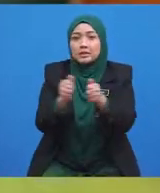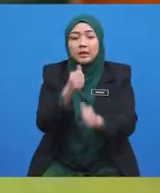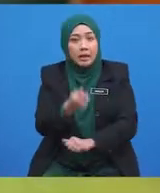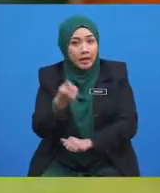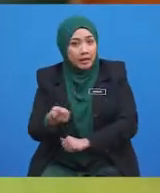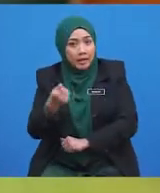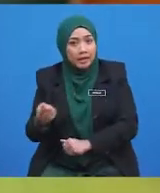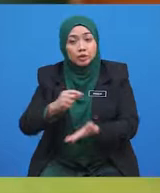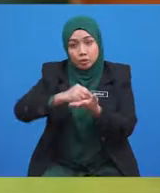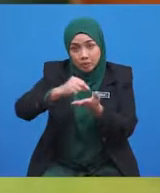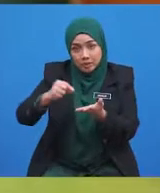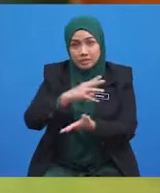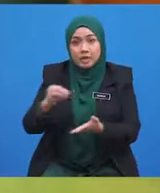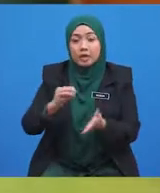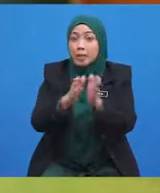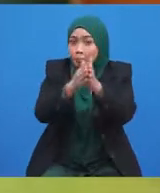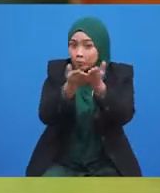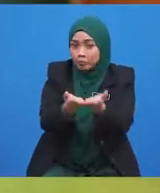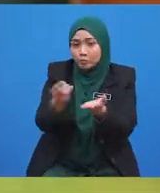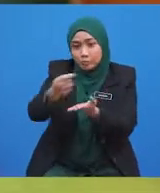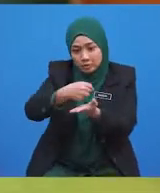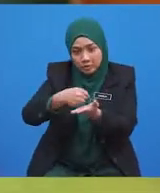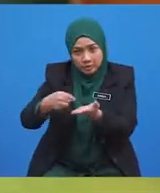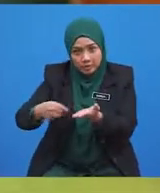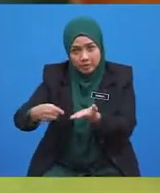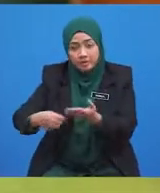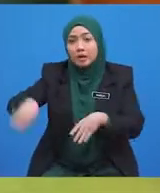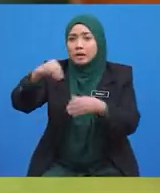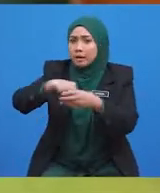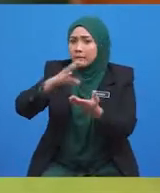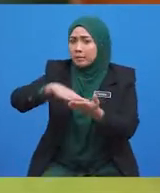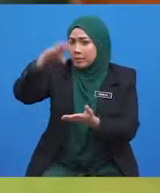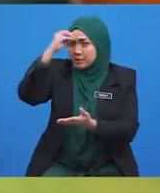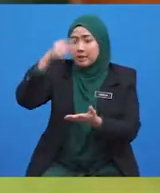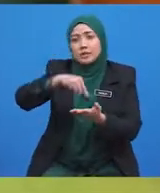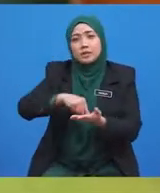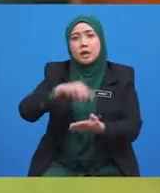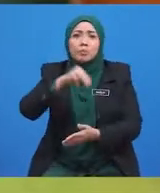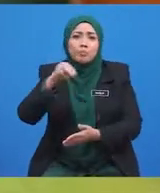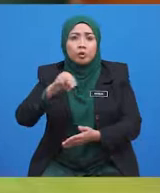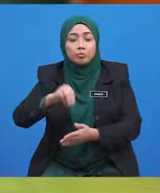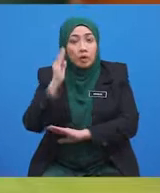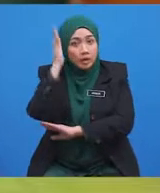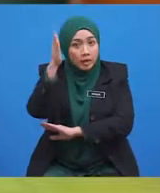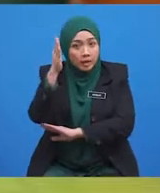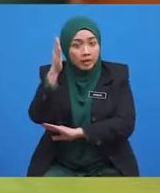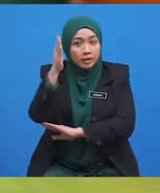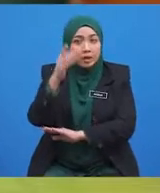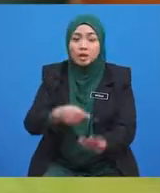dan buku catatan. Dalam pembelajaran ini, murid-murid akan